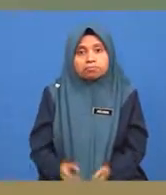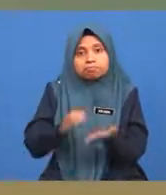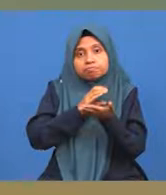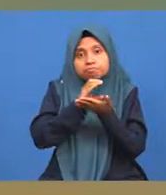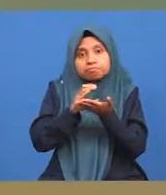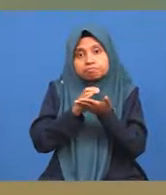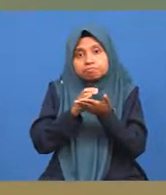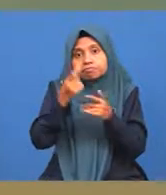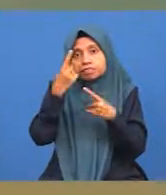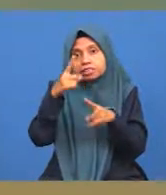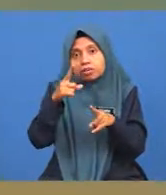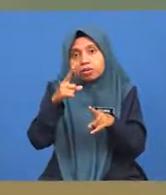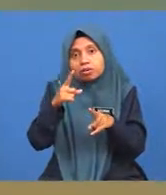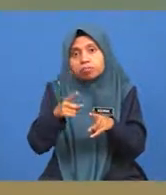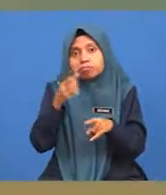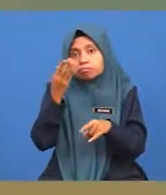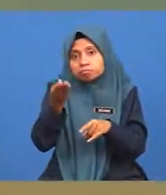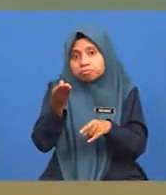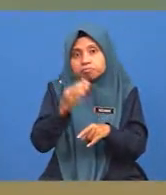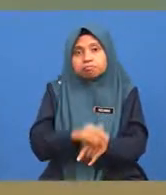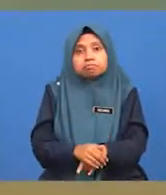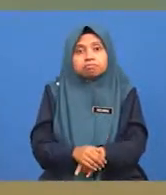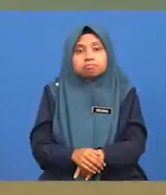Catatkan jawapan kamu.